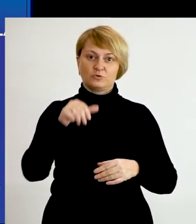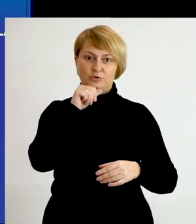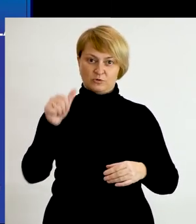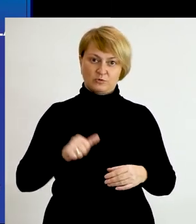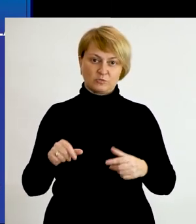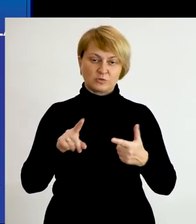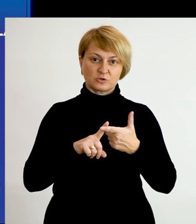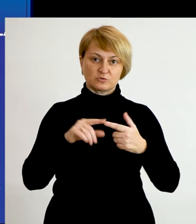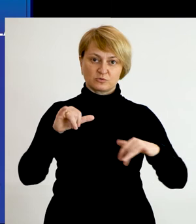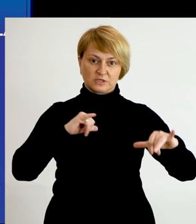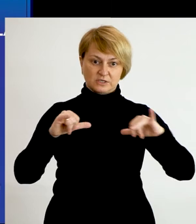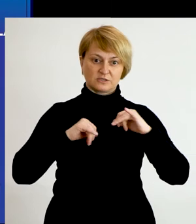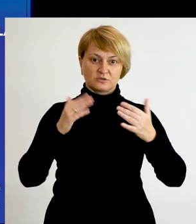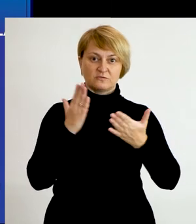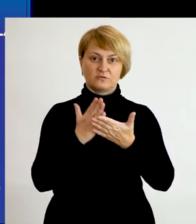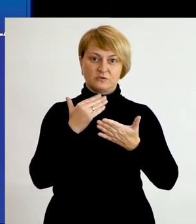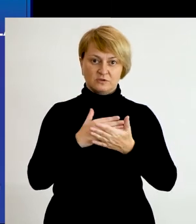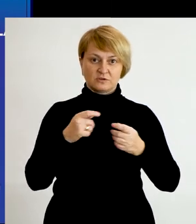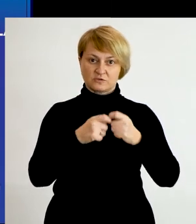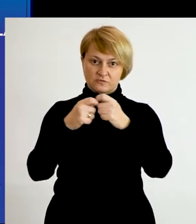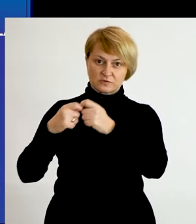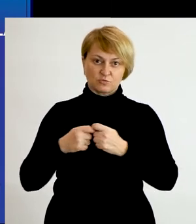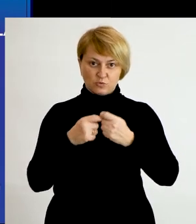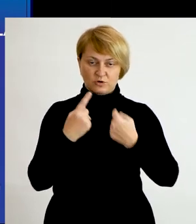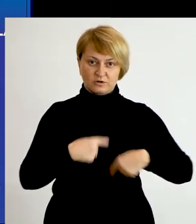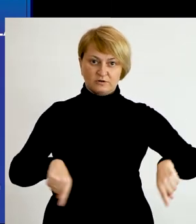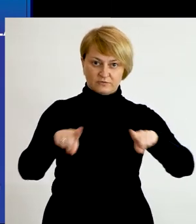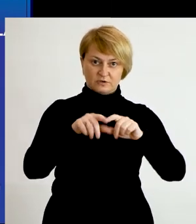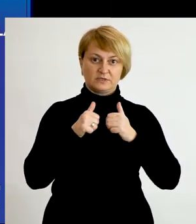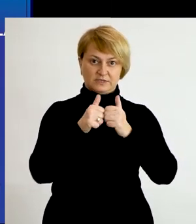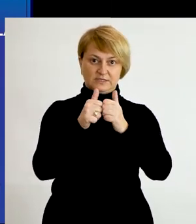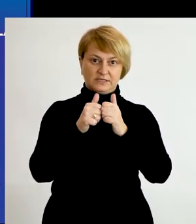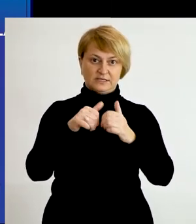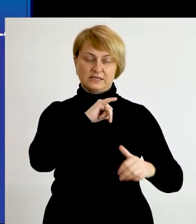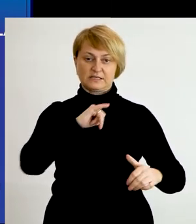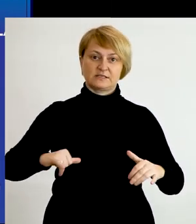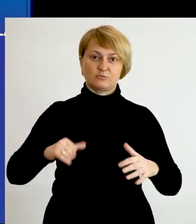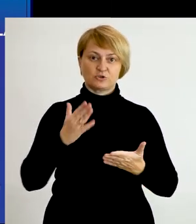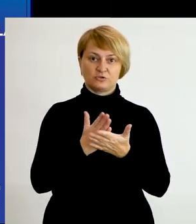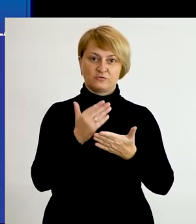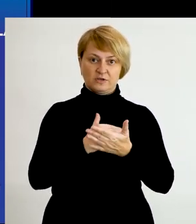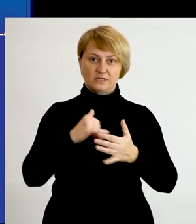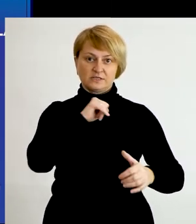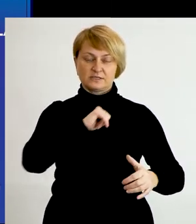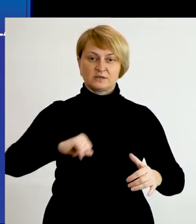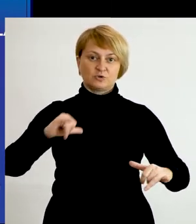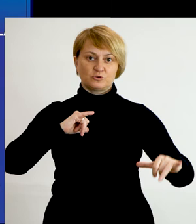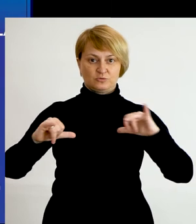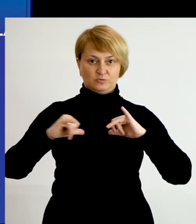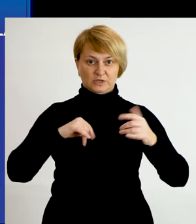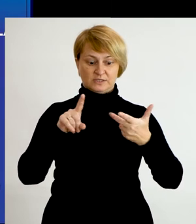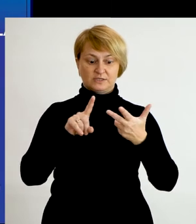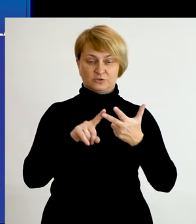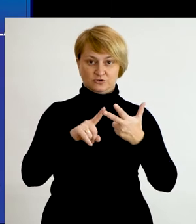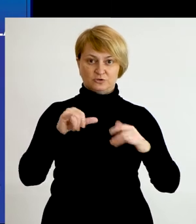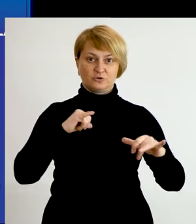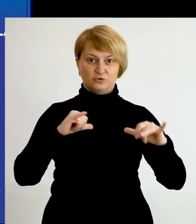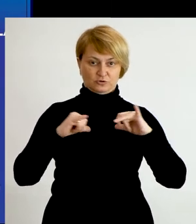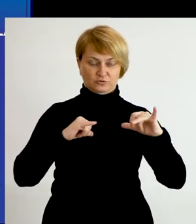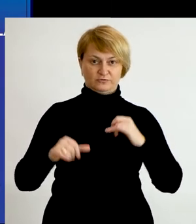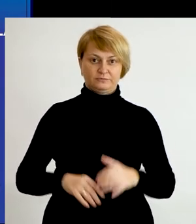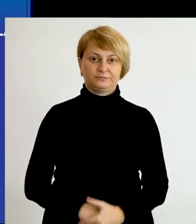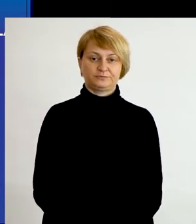zarząd województwa, więc jest to inwestycja wspólna samorządu województwa, samorządu miasta i inwestycja rządowa.